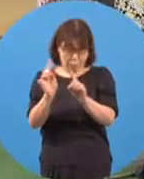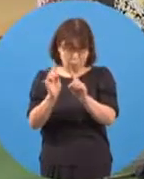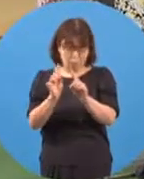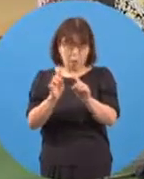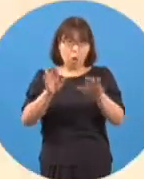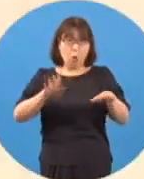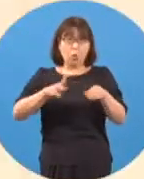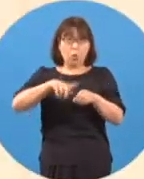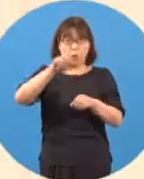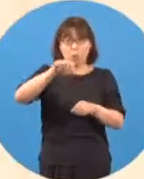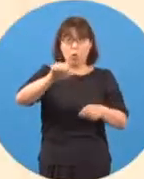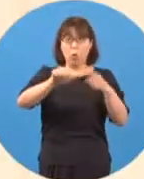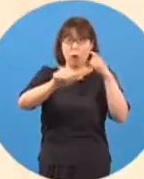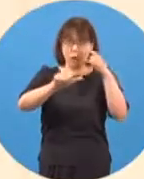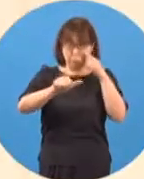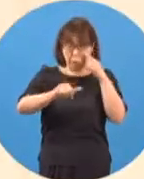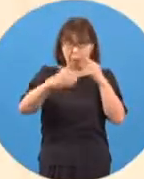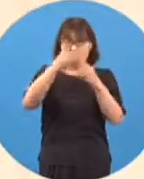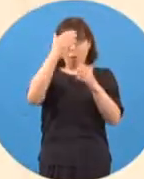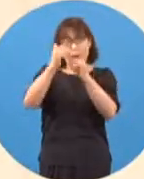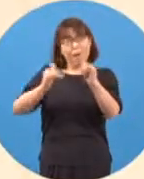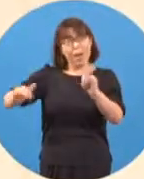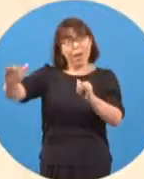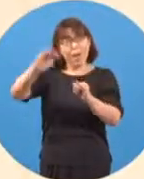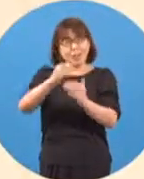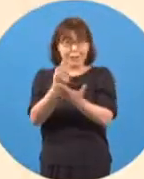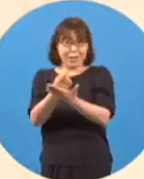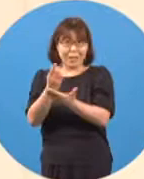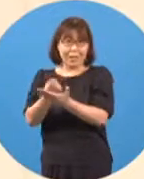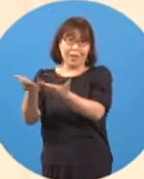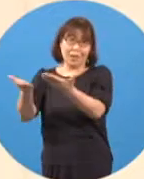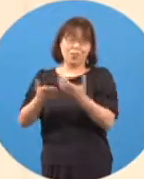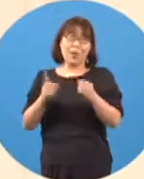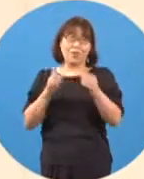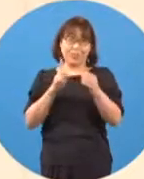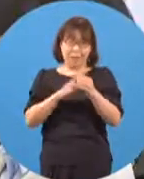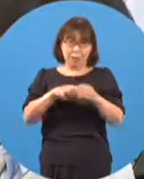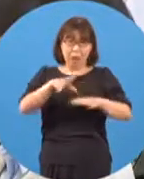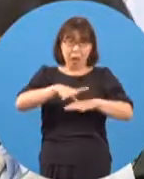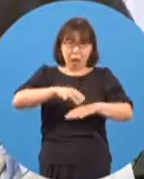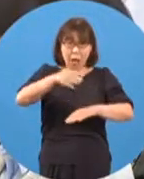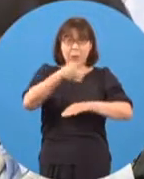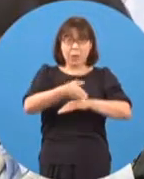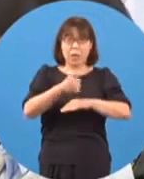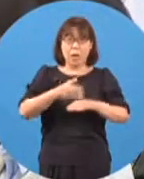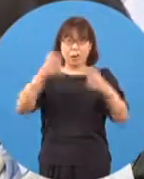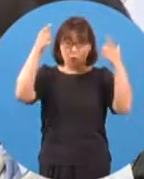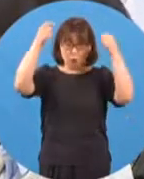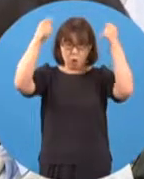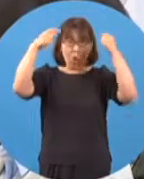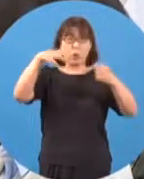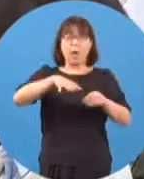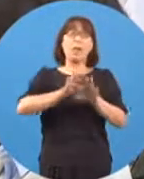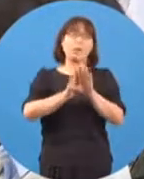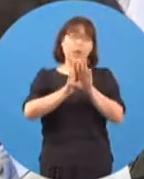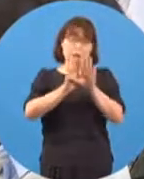15回目の今年は、若い世代にも積極的に参加してもらおうと、初めて四国大学で開かれ